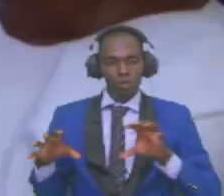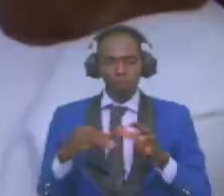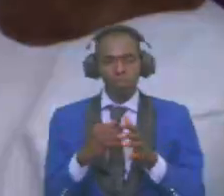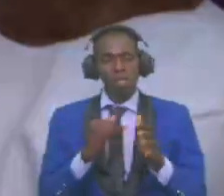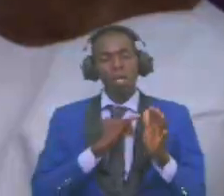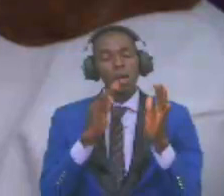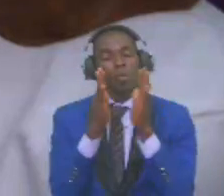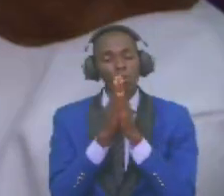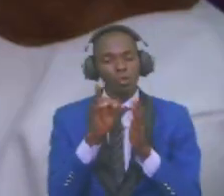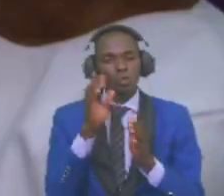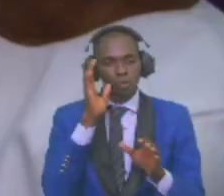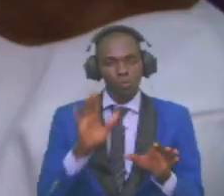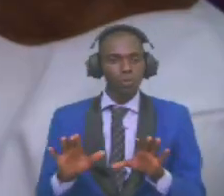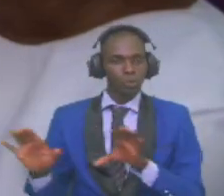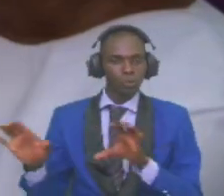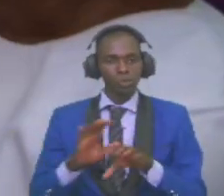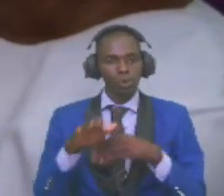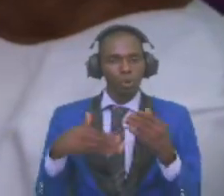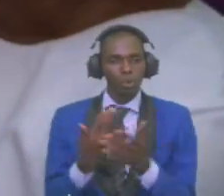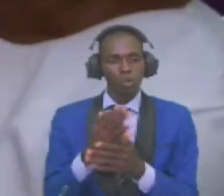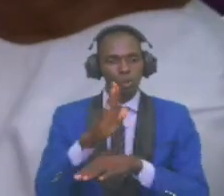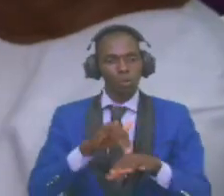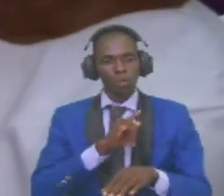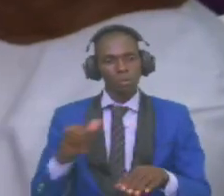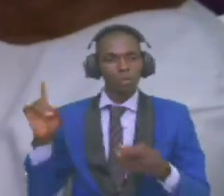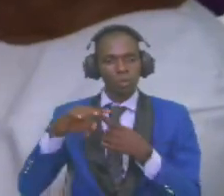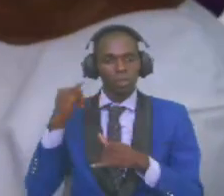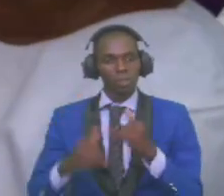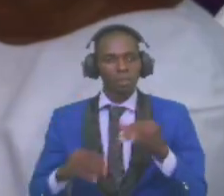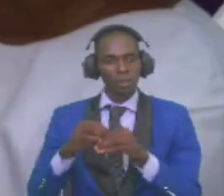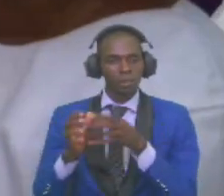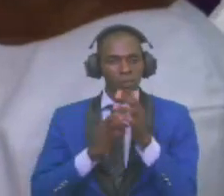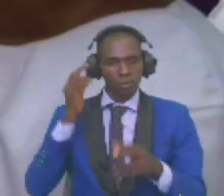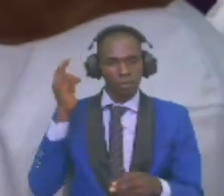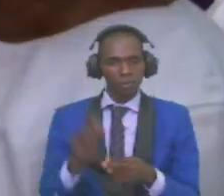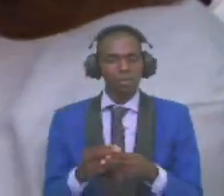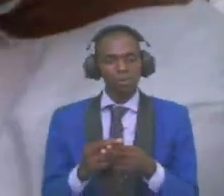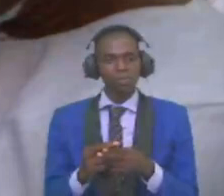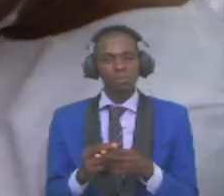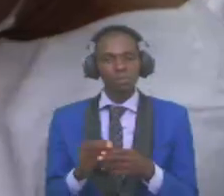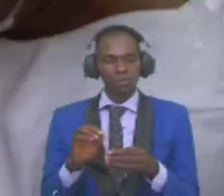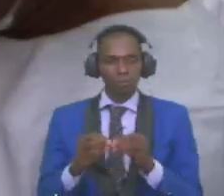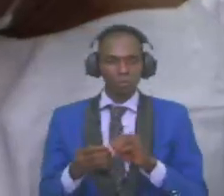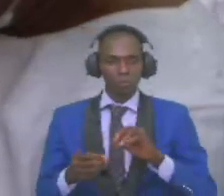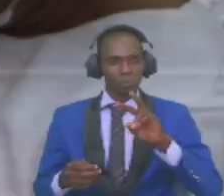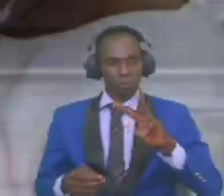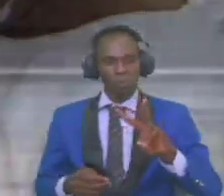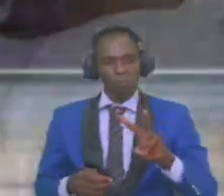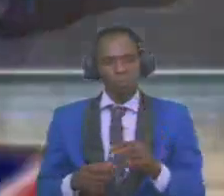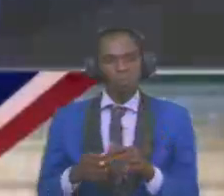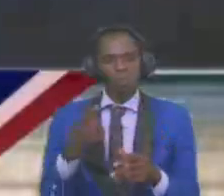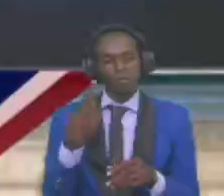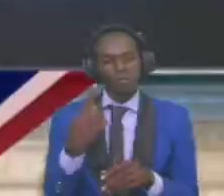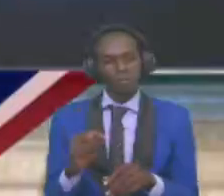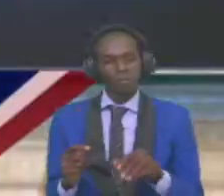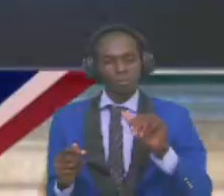que vous remplissiez votre apéro vous accomplissiez votre appel au nom de jésus-christ numéro 2